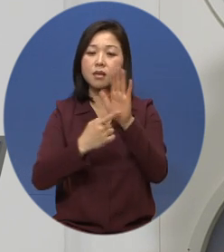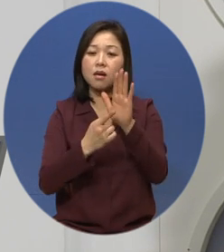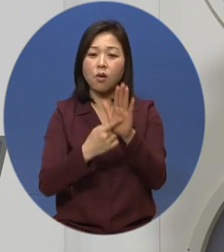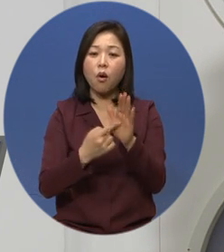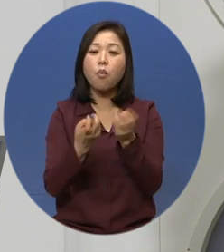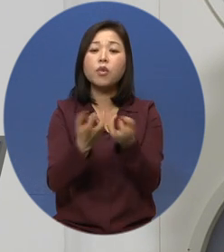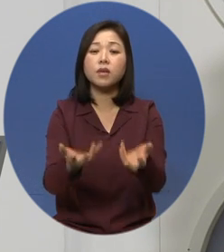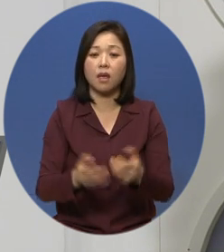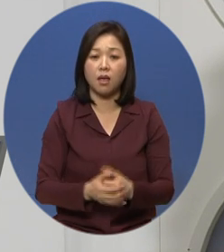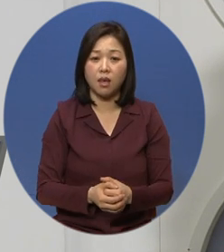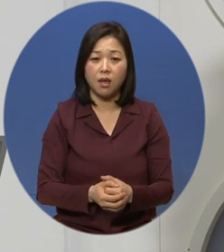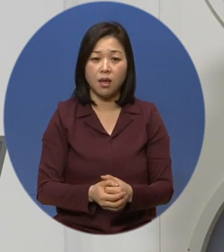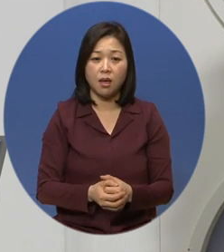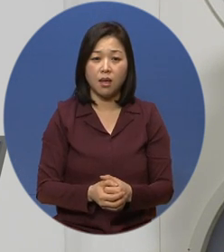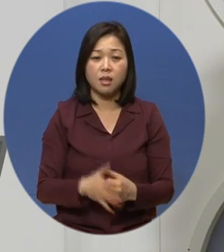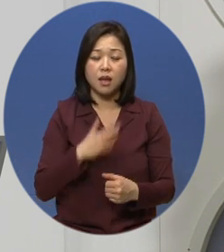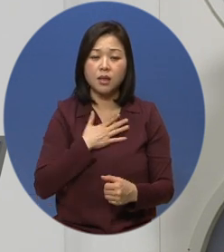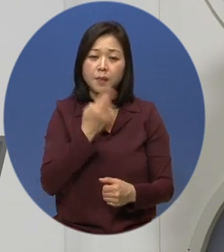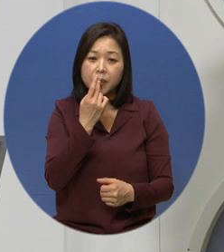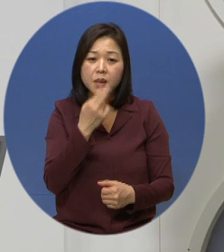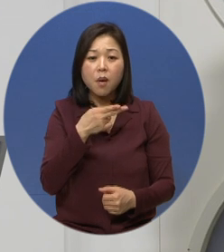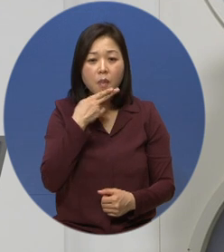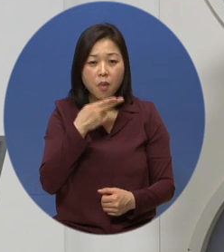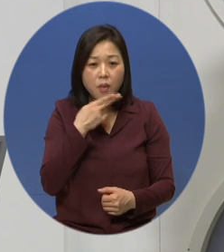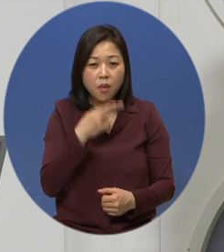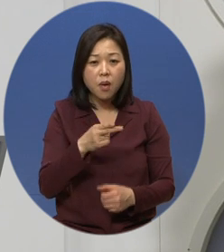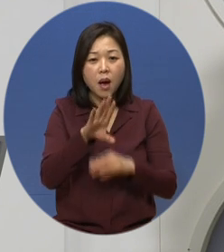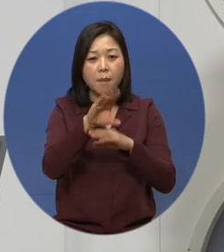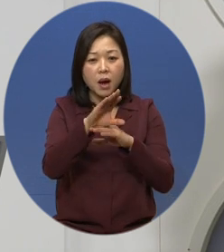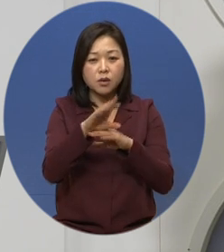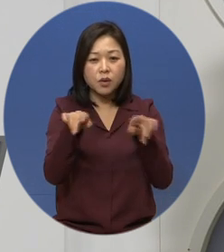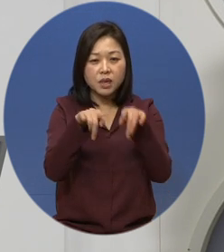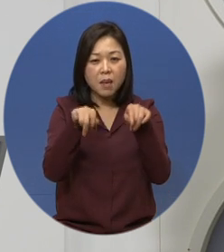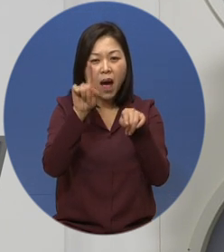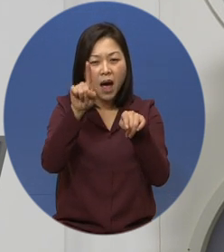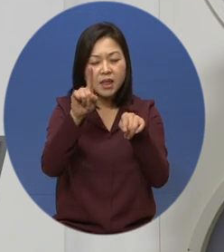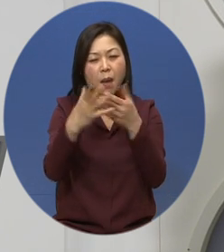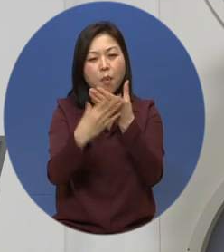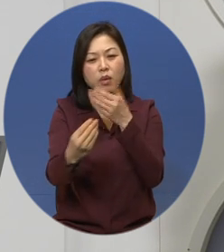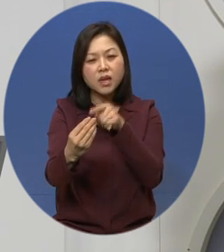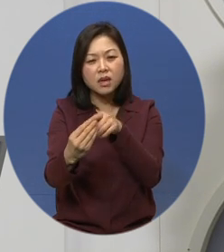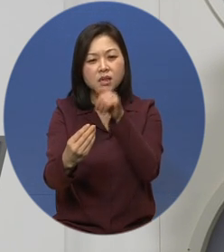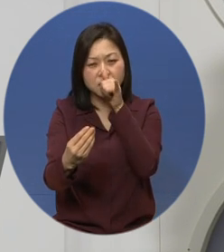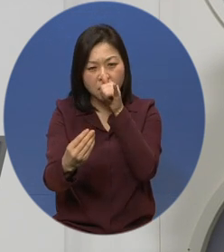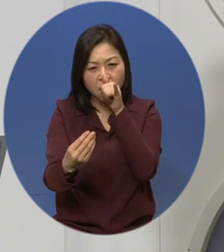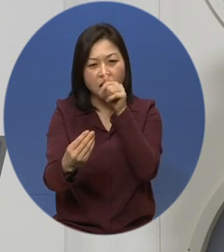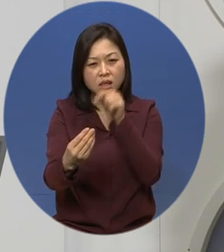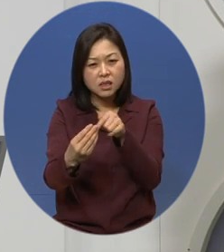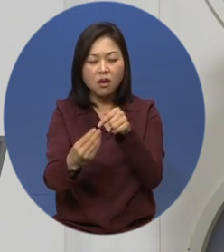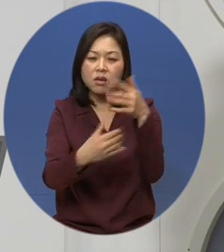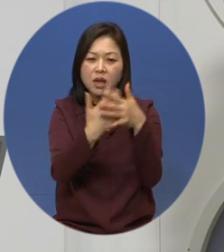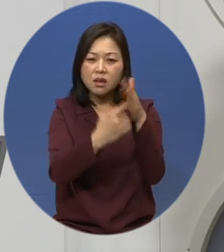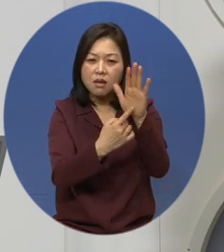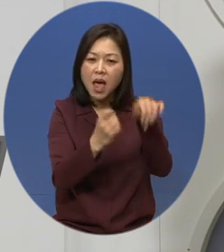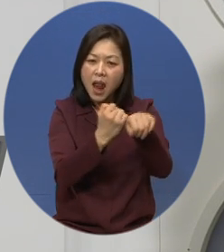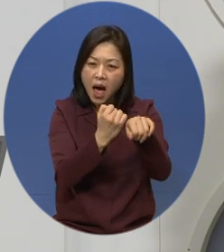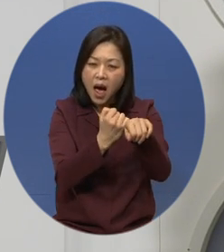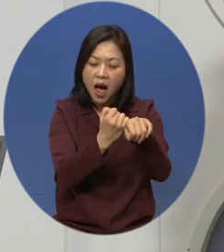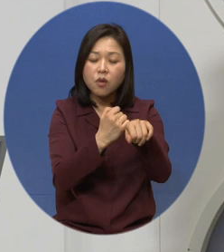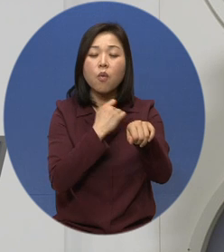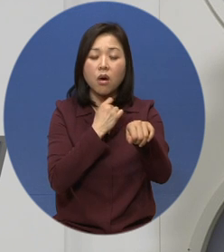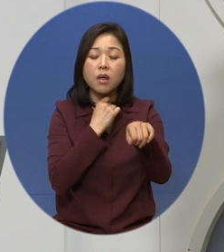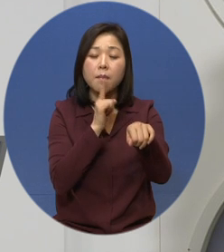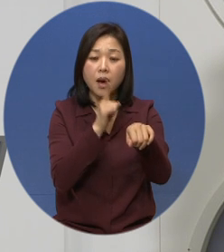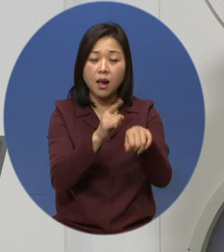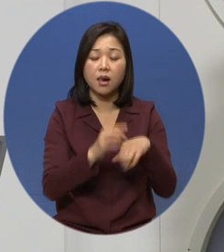하냐 나는 피부는 없고 방송용 팁 1 복사는 게 있는데 에 그걸 상영 하려면 해라 라고 해서